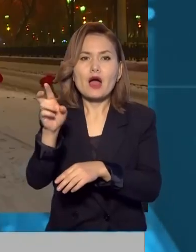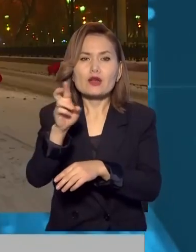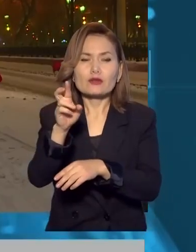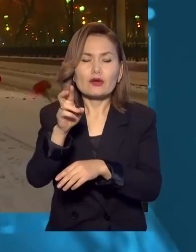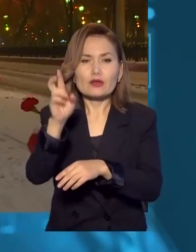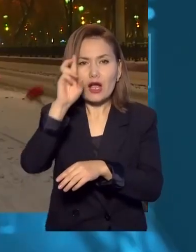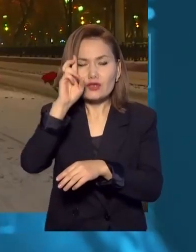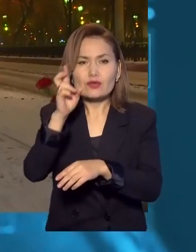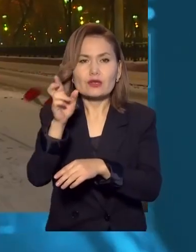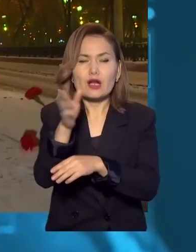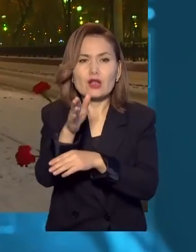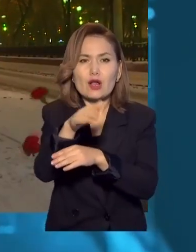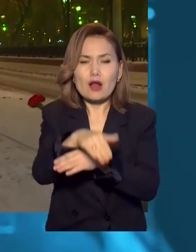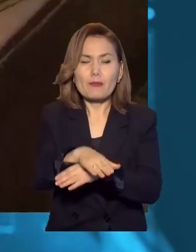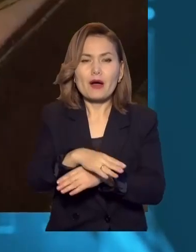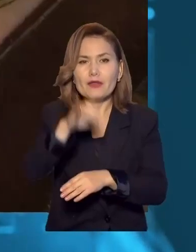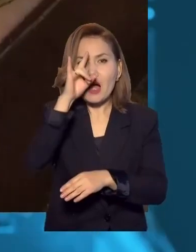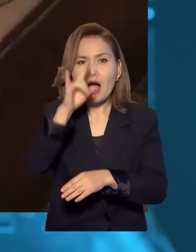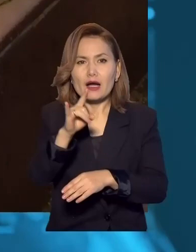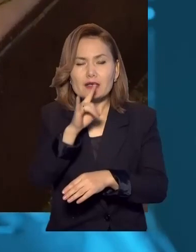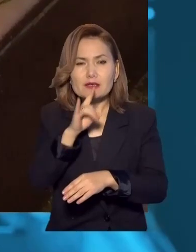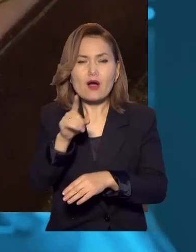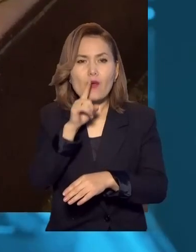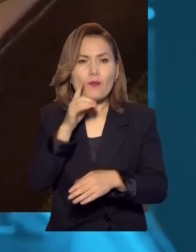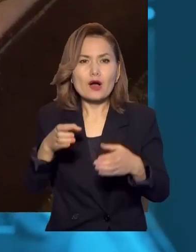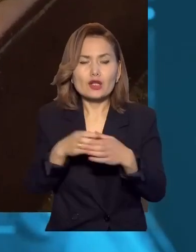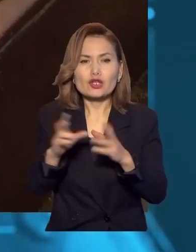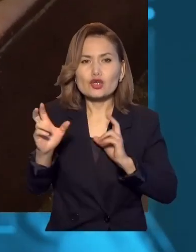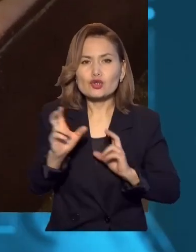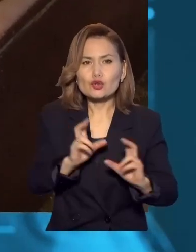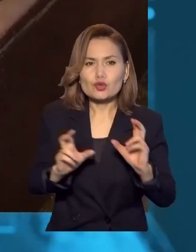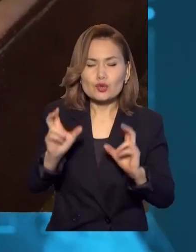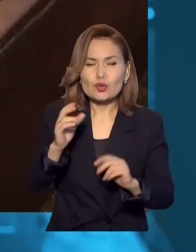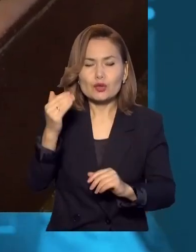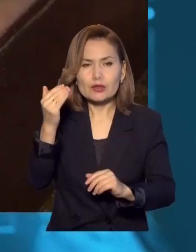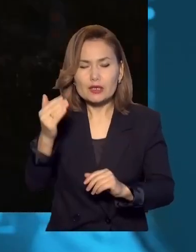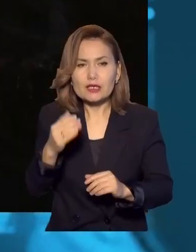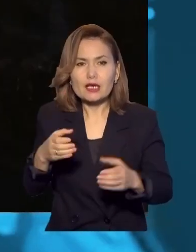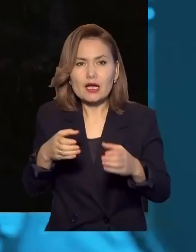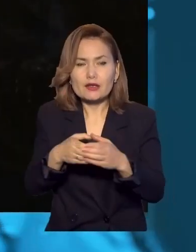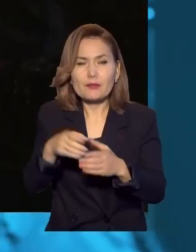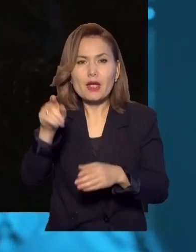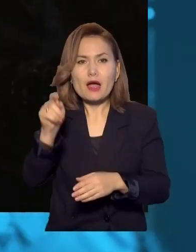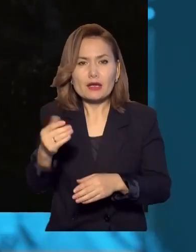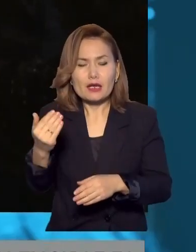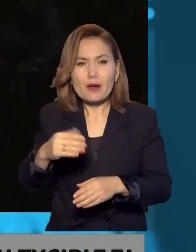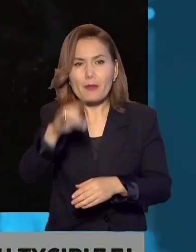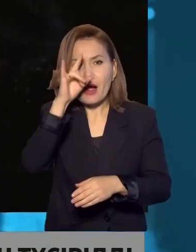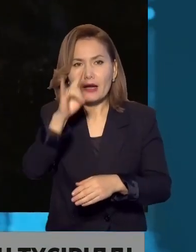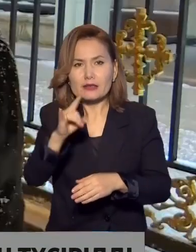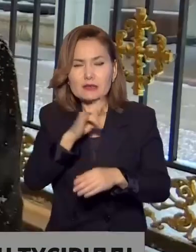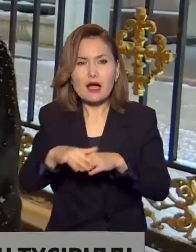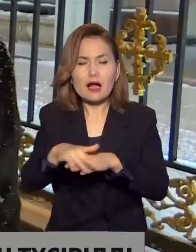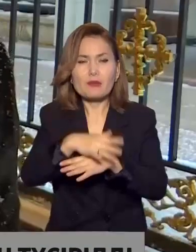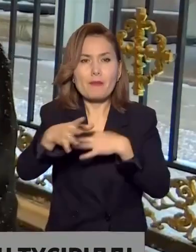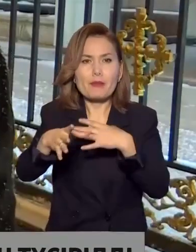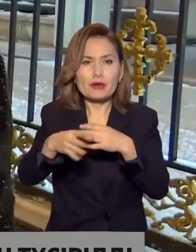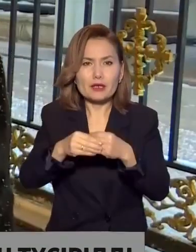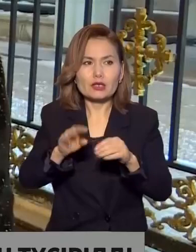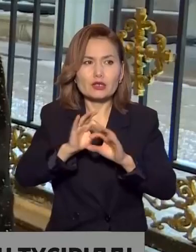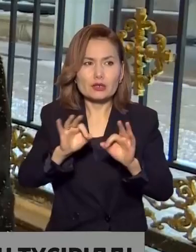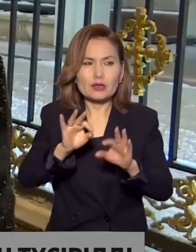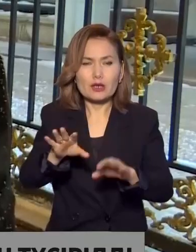дипломатиялық өкілдіктің алдына қазақ диаспорасы, студенттер, ресейліктер келіп көңіл айтуда, олар қазақстандықтармен бірге екенін жеткізді. Біз